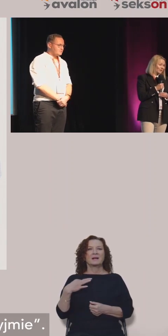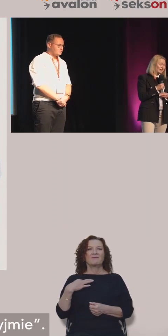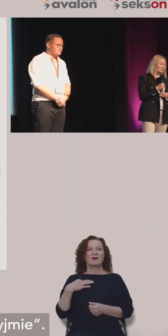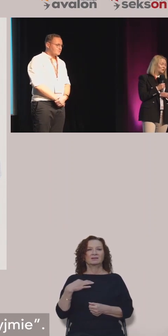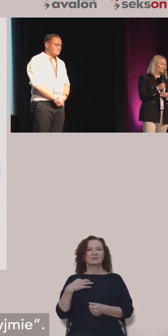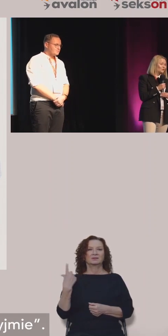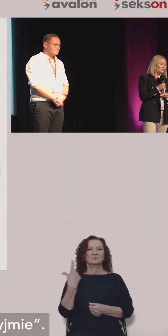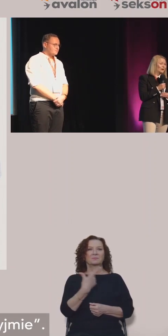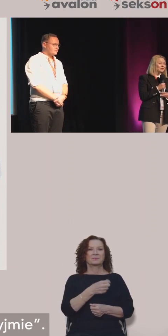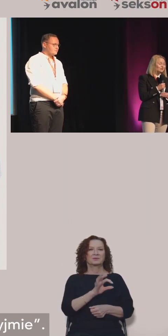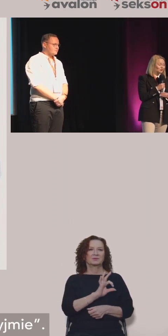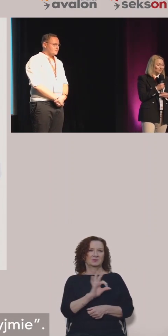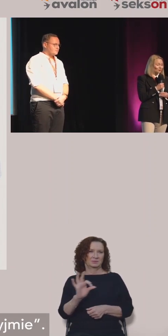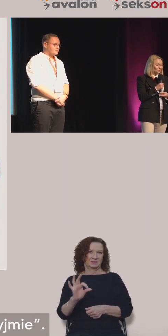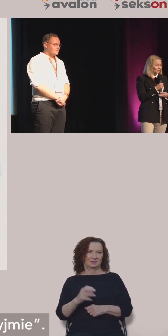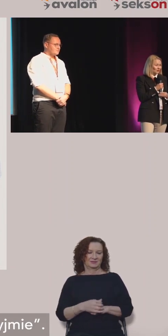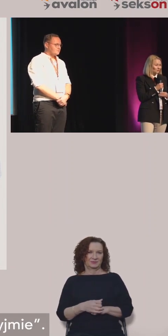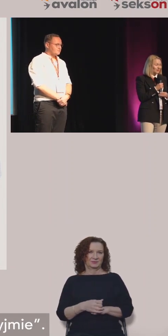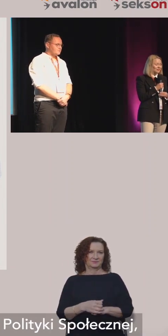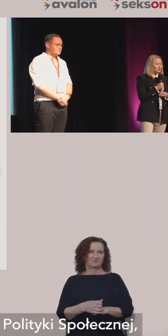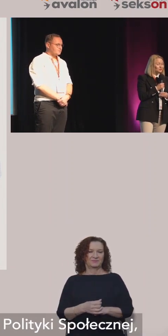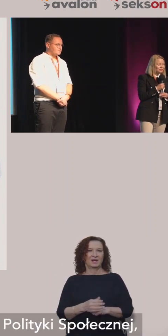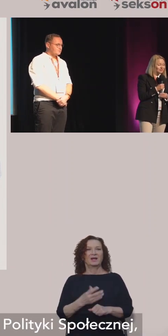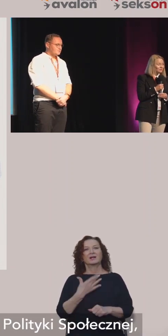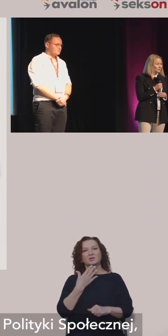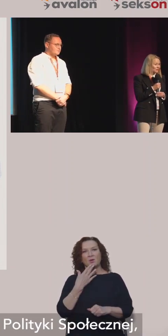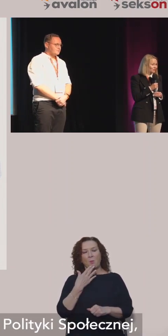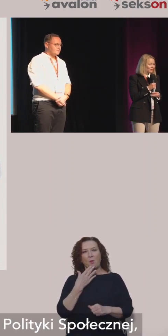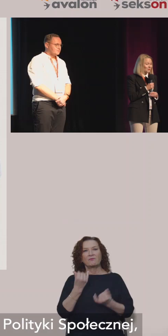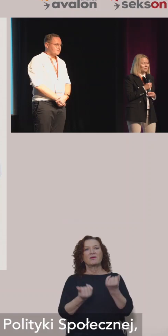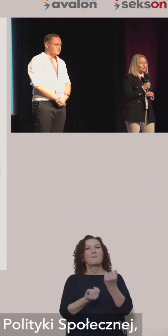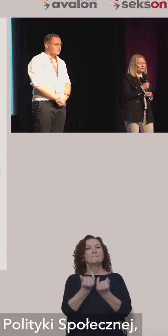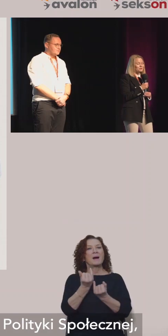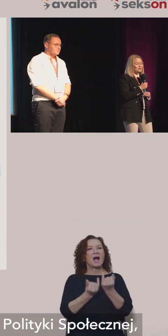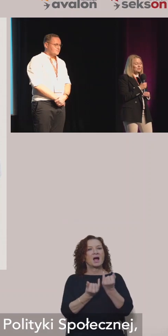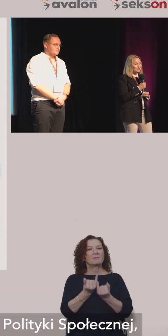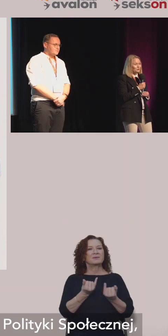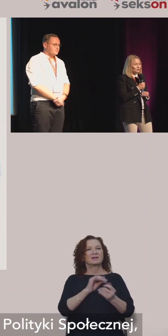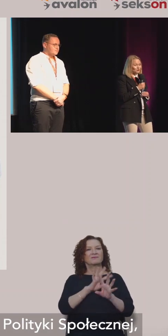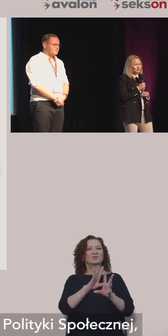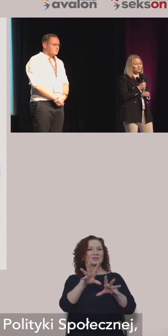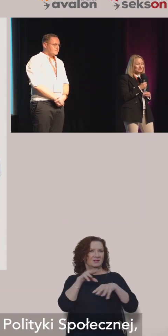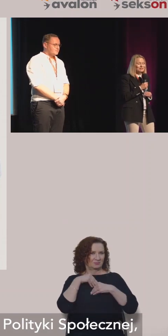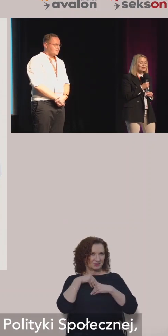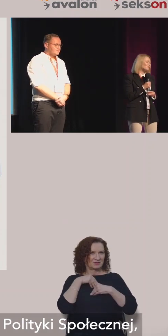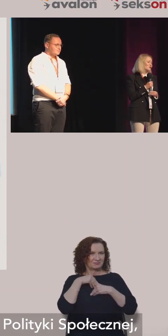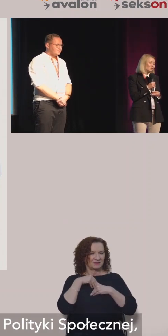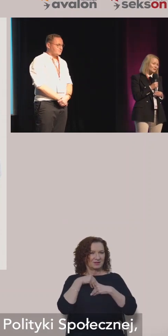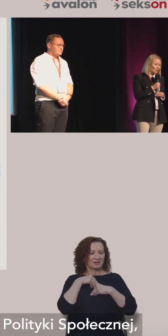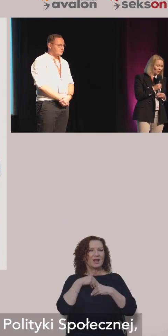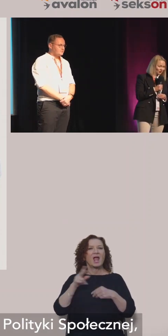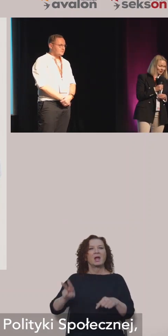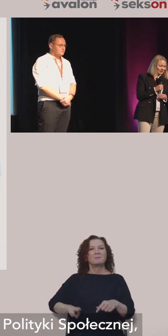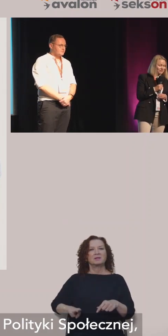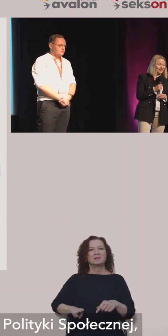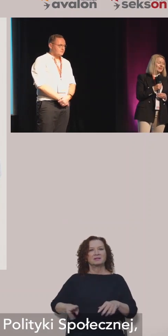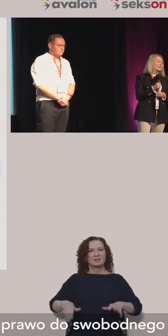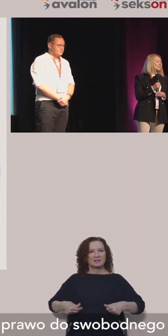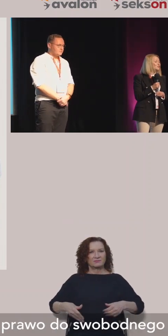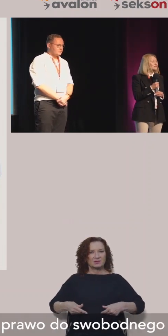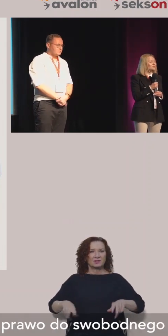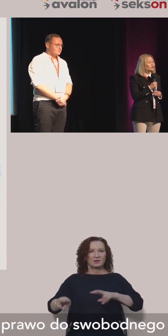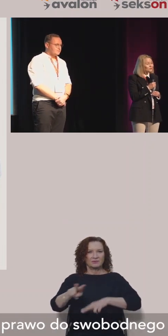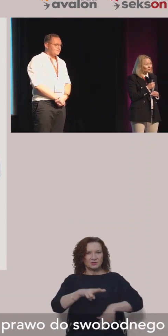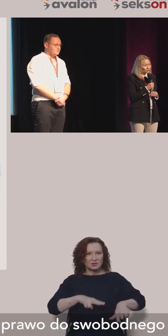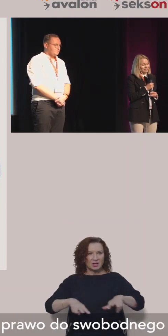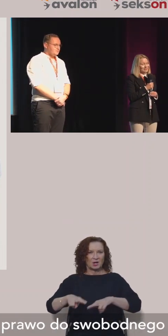Dodatkowo, jak to się mówi, papier wszystko przyjmie. Nasze Ministerstwo Zdrowia oraz Ministerstwo Rodziny, Pracy i Polityki Społecznej, a